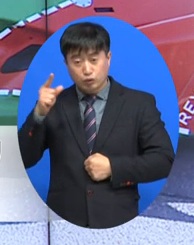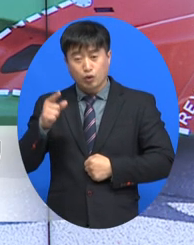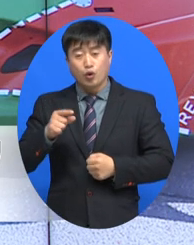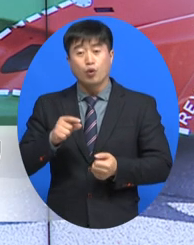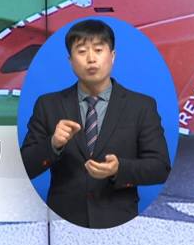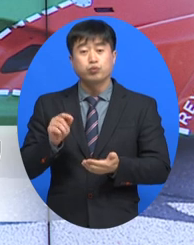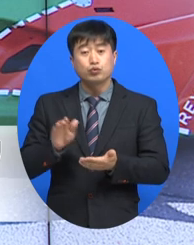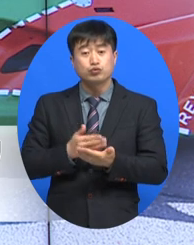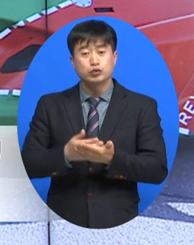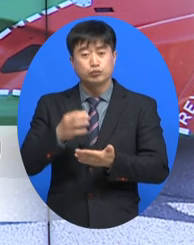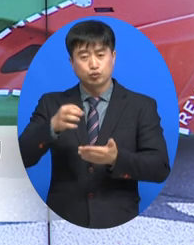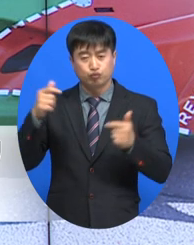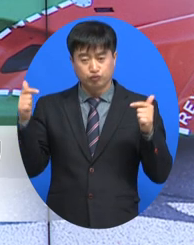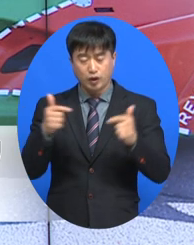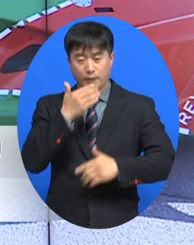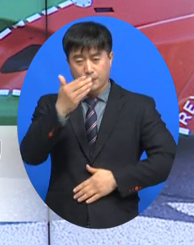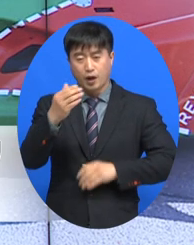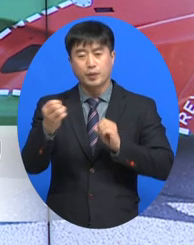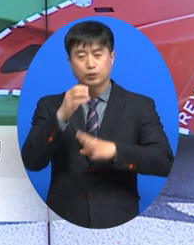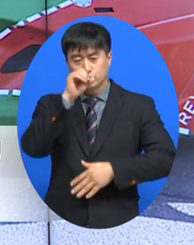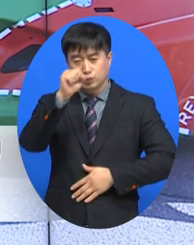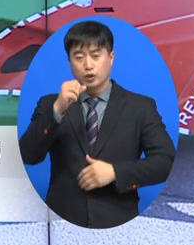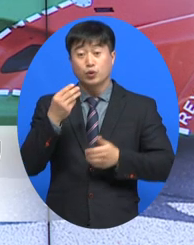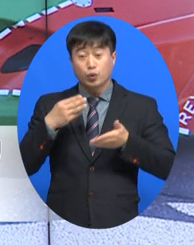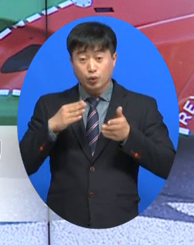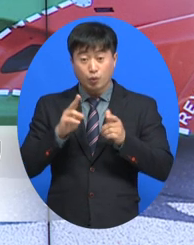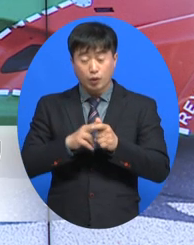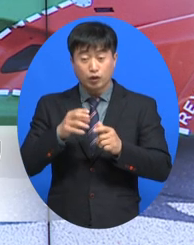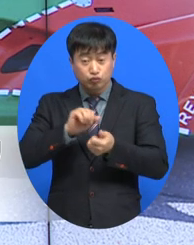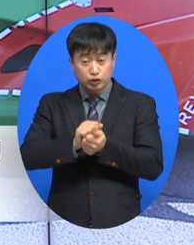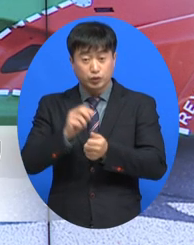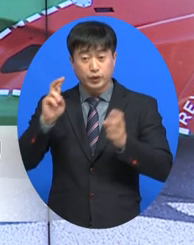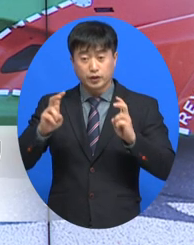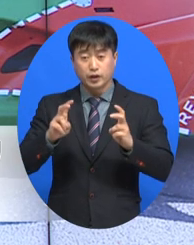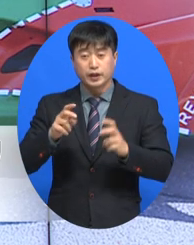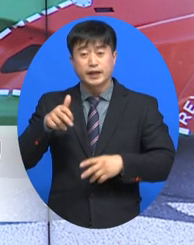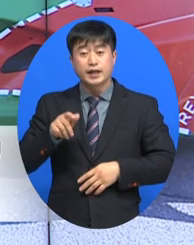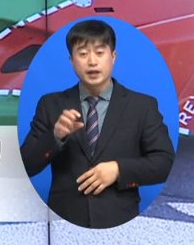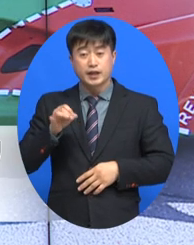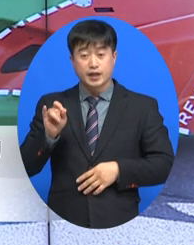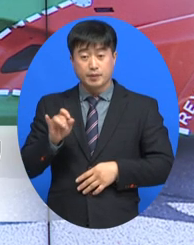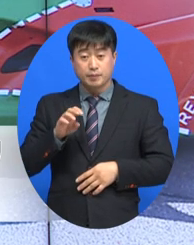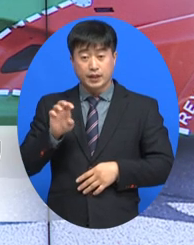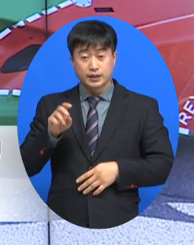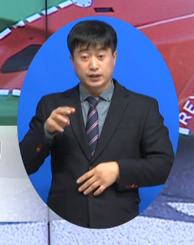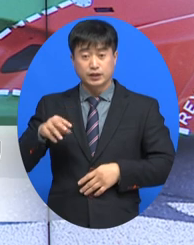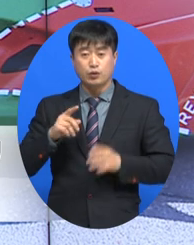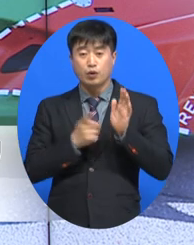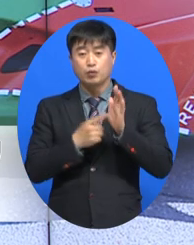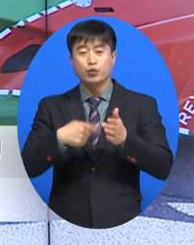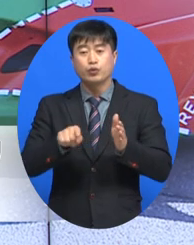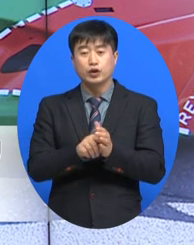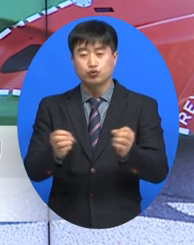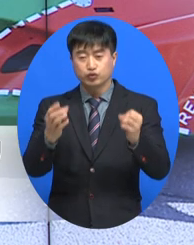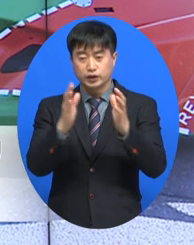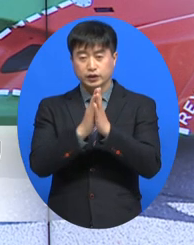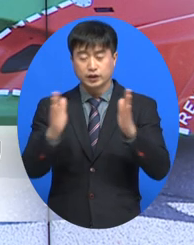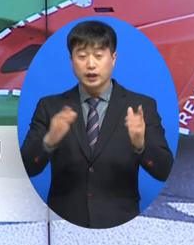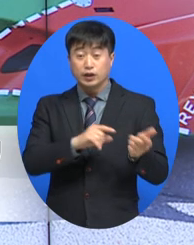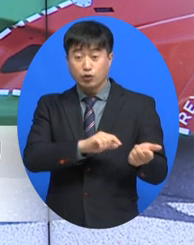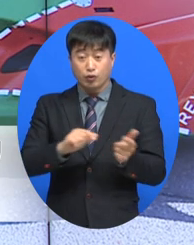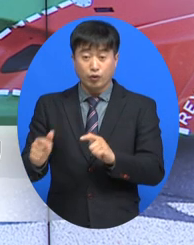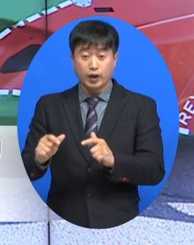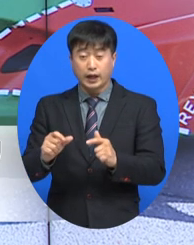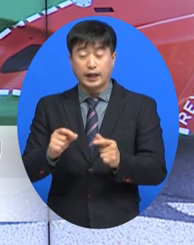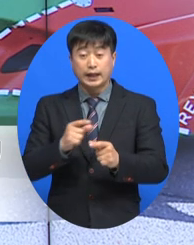비용을 줄일 수 있어 호응이 좋습니다. 경기도와 경기도 주식회사가 K파츠 홍보를 위해 페스티벌을 열었는데요. 다양한 인증 대체